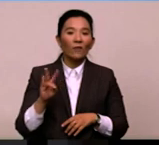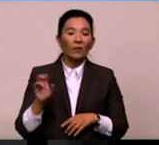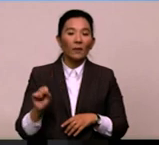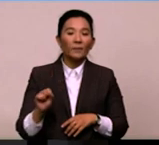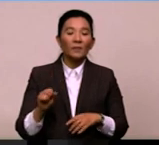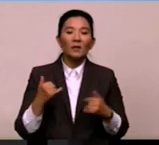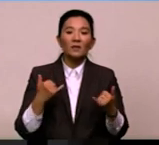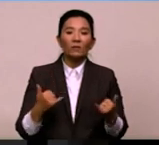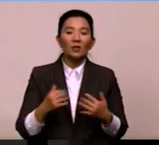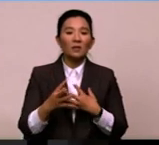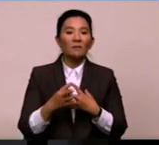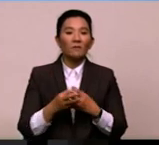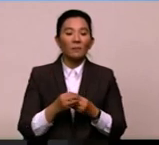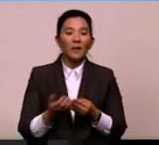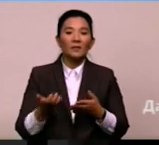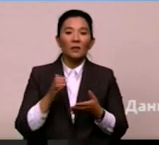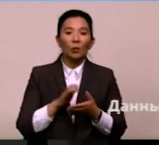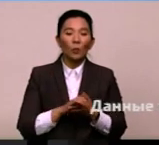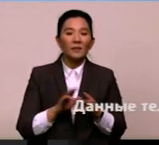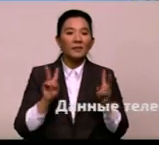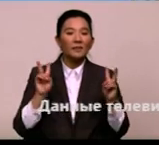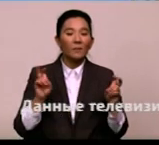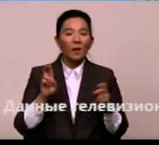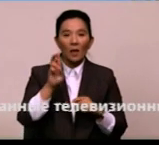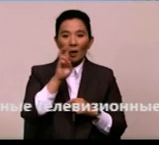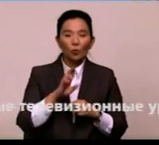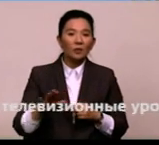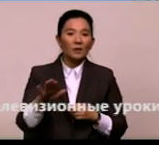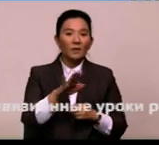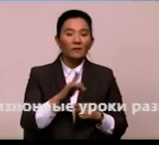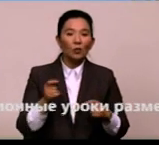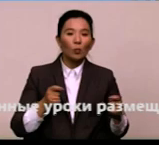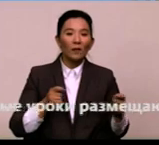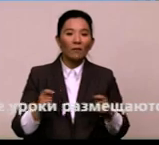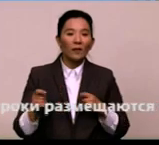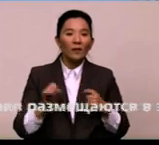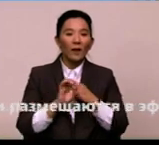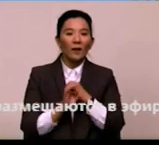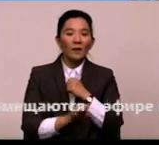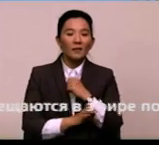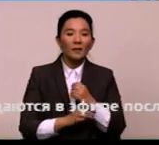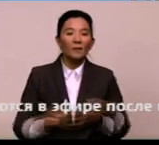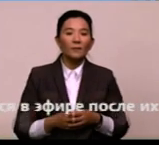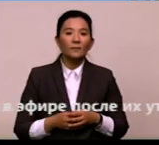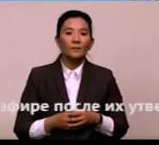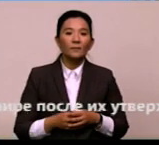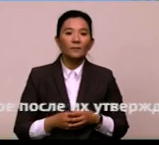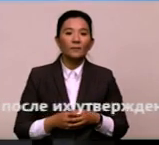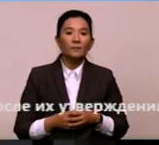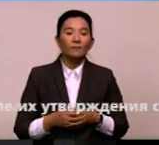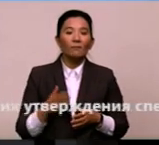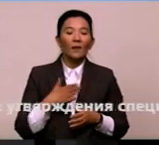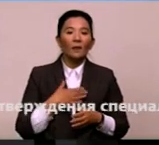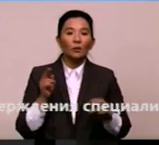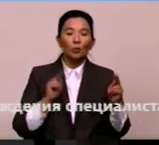Мы сегодня с вами ознакомимся с темой «Государственное управление в Коканском ханстве».